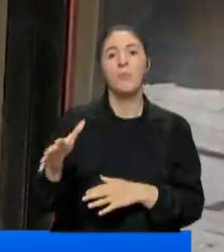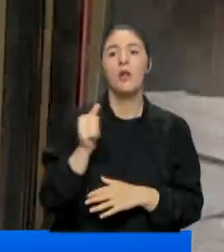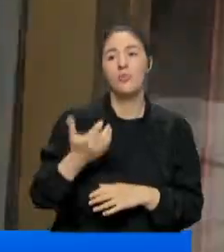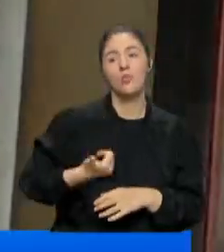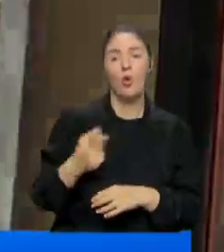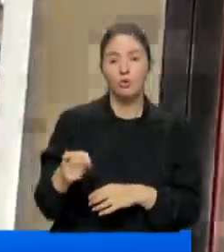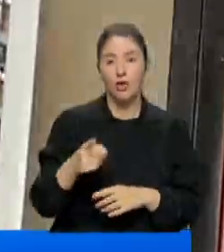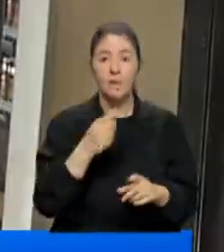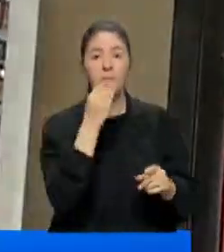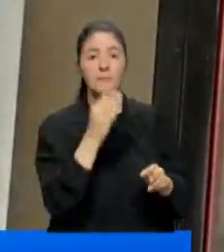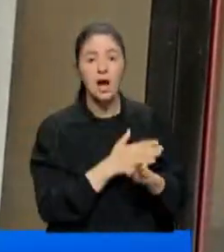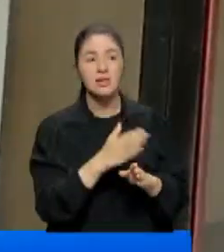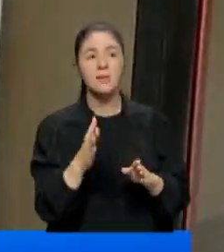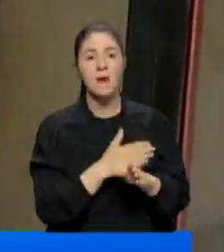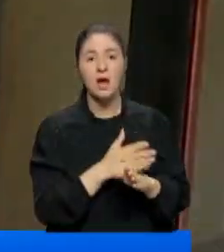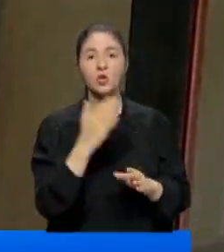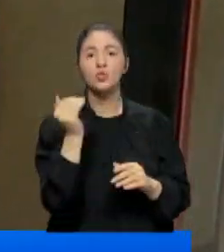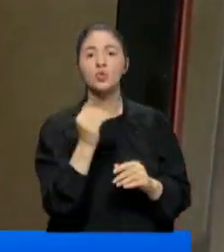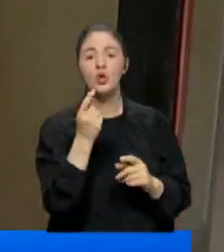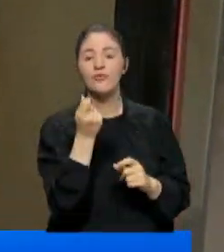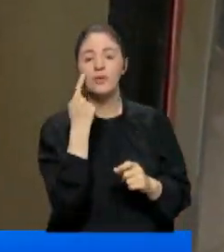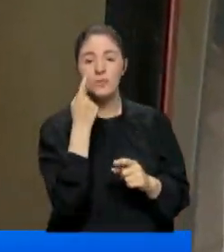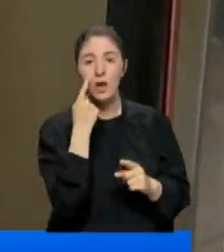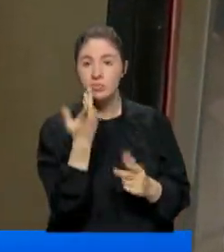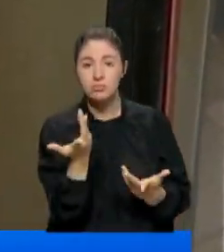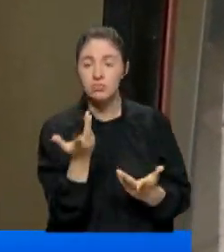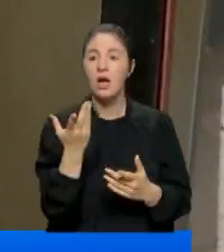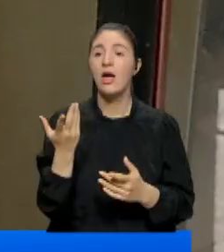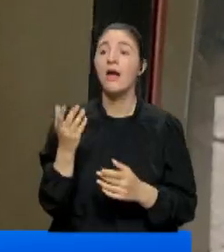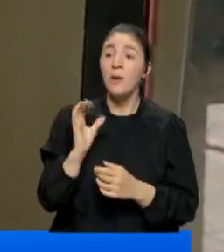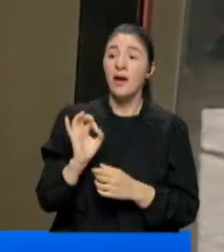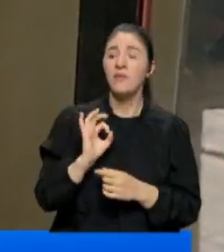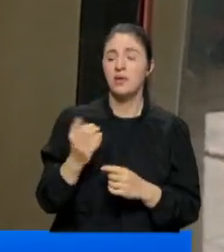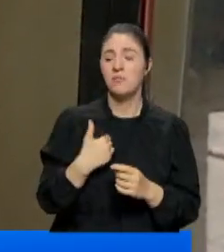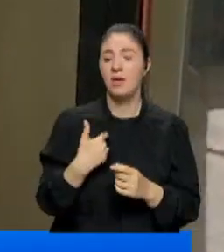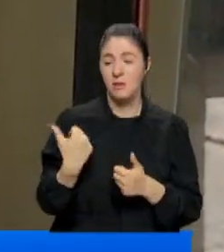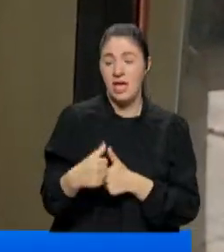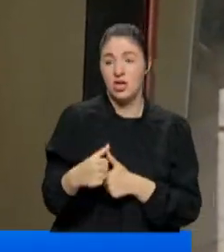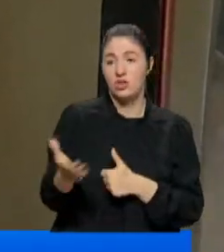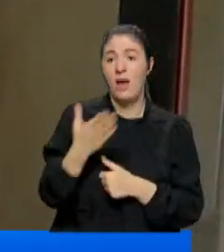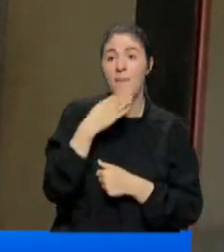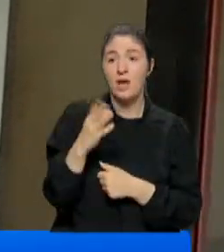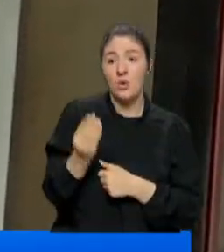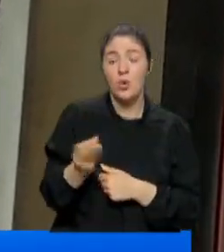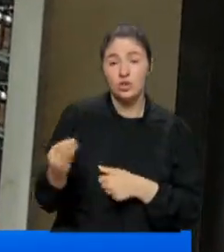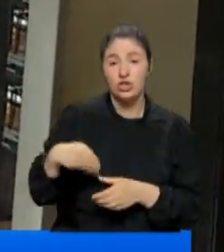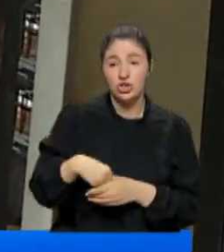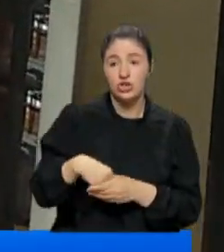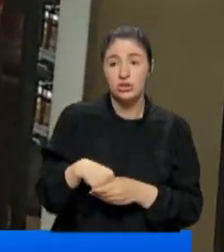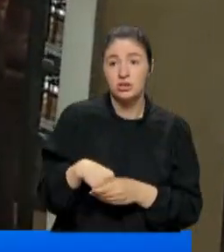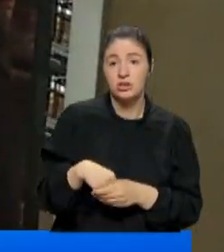yoğurt almaya. Market uygun fiyatlı ürün mü bakıyorsun? Evet ya, şimdi eşim emekli olduğu